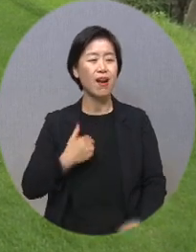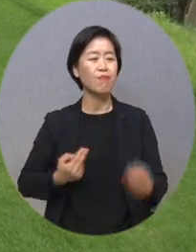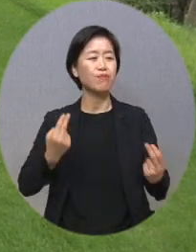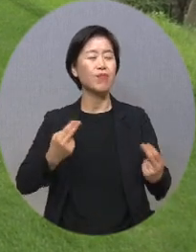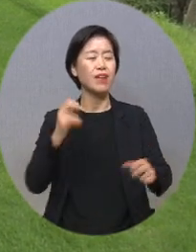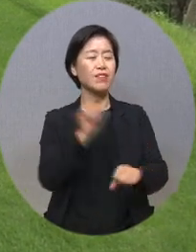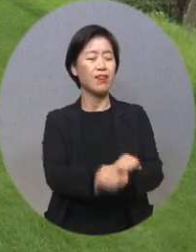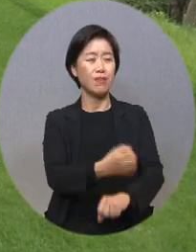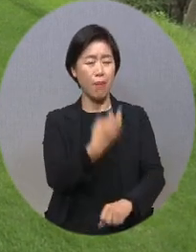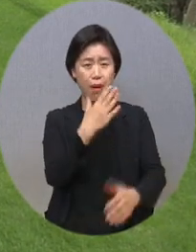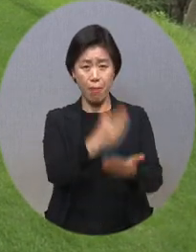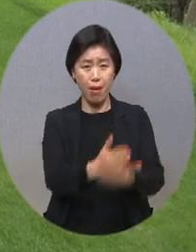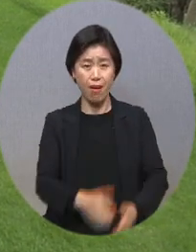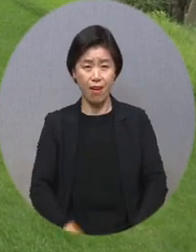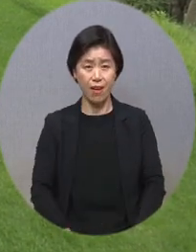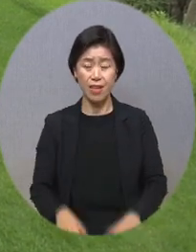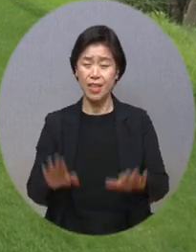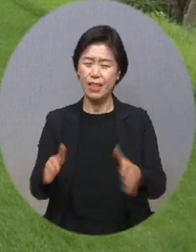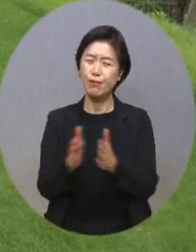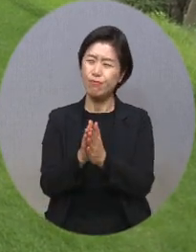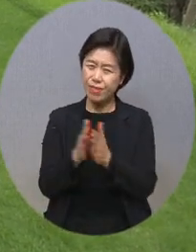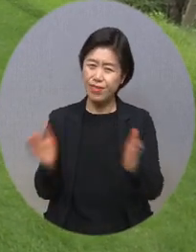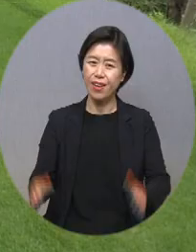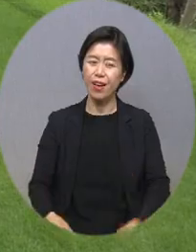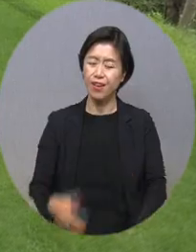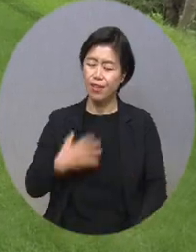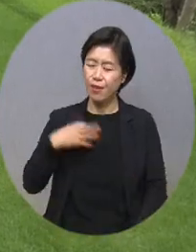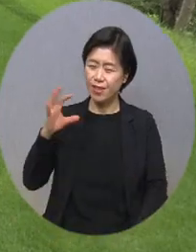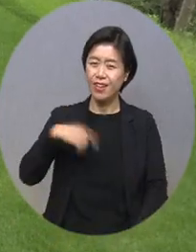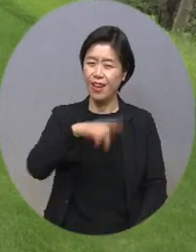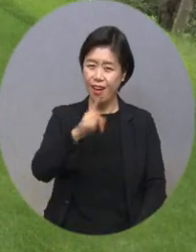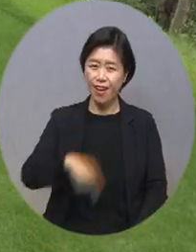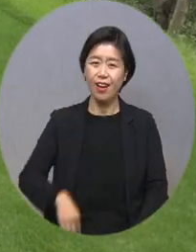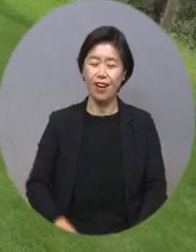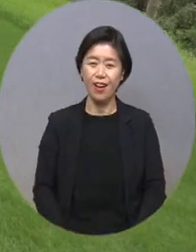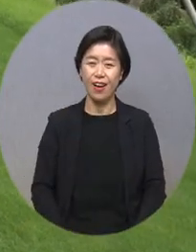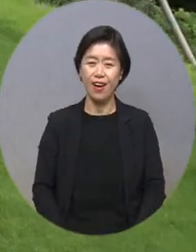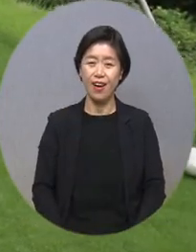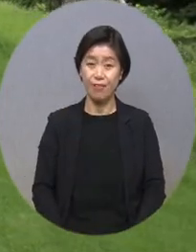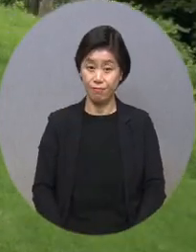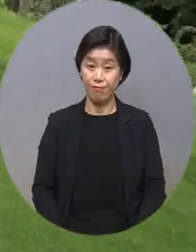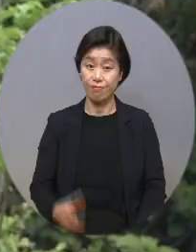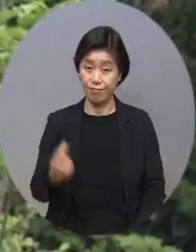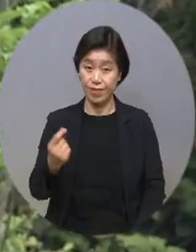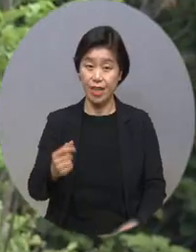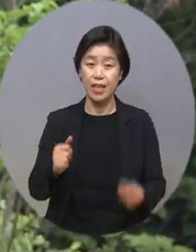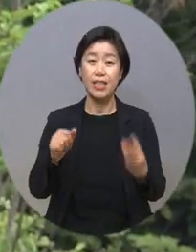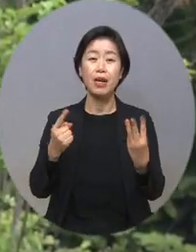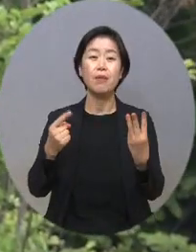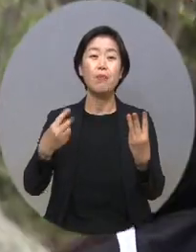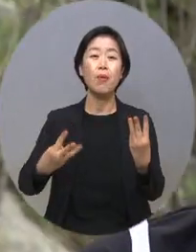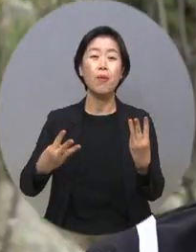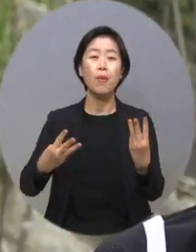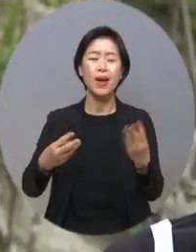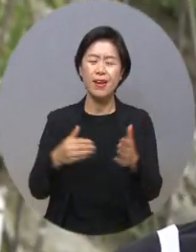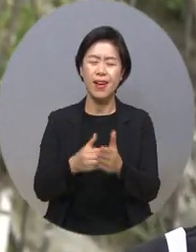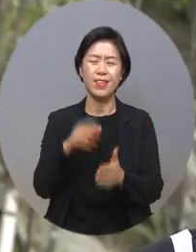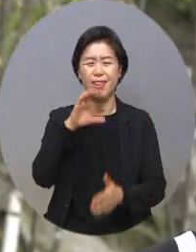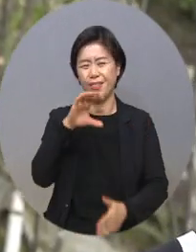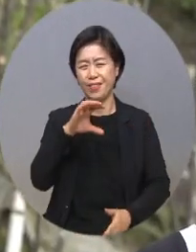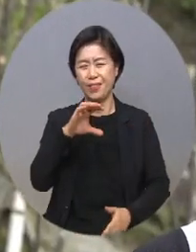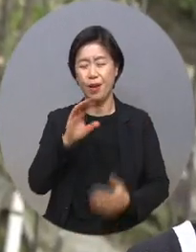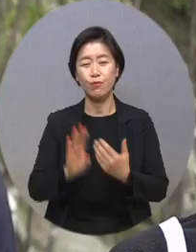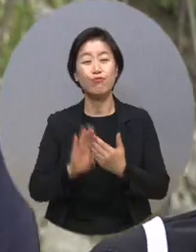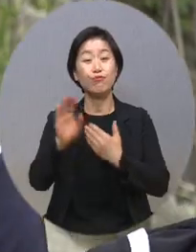시작하자고. 지금부터, 아, 이제부터. 지금. 이제부터야. 이제부터. 아, 이제 화장실 갔다 왔어. 원래 알잖아. 골프는 맞아, 세월이 맞아. 지나야 돼. 어, 두 번 쳤으니까. 어, 지금 컨디션 좋아? 아니,